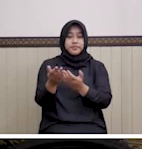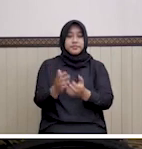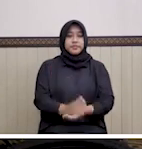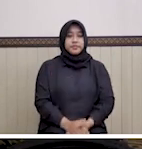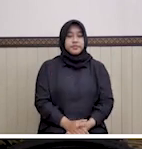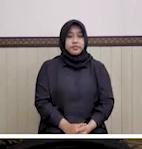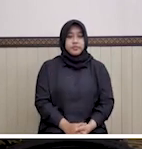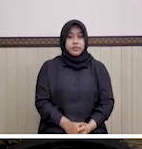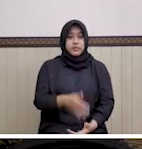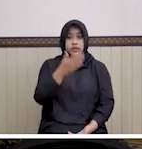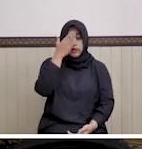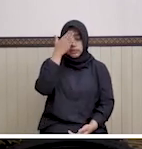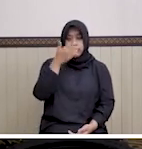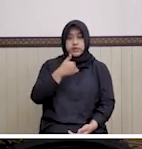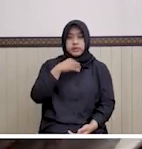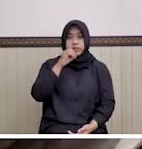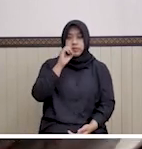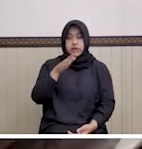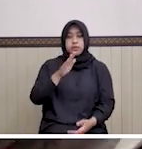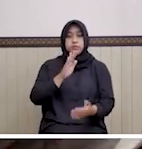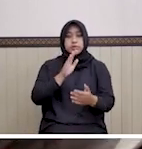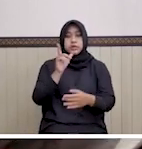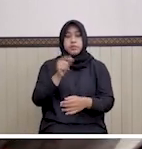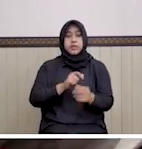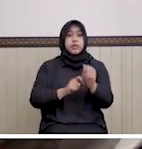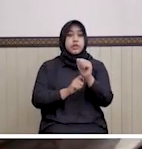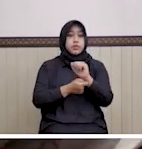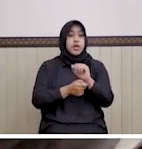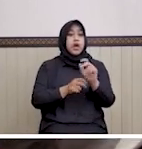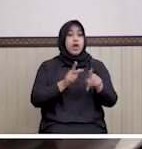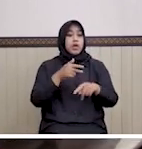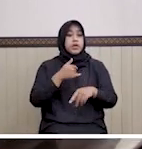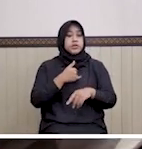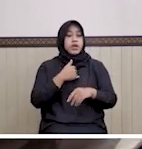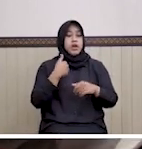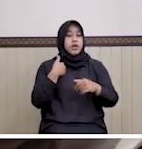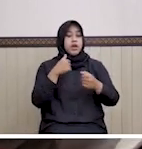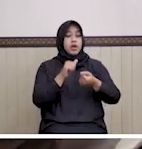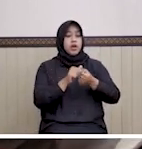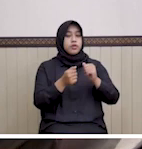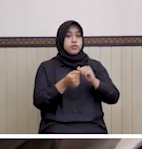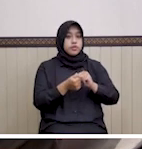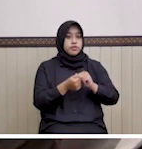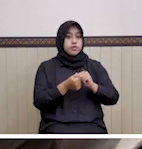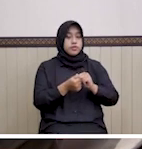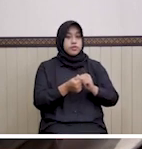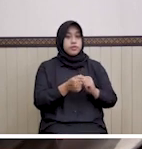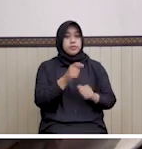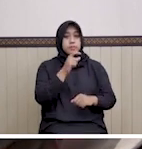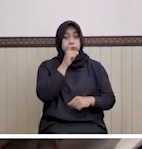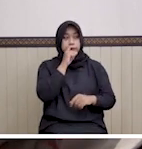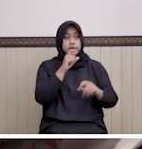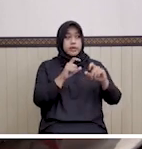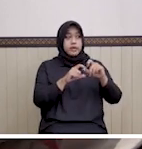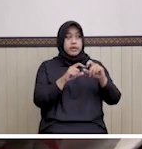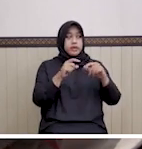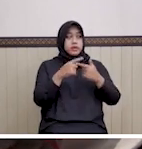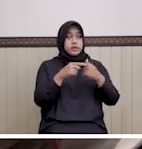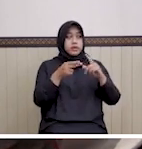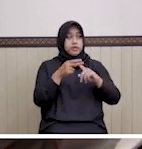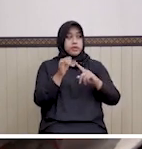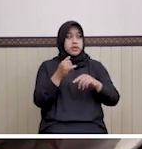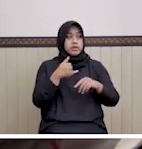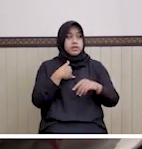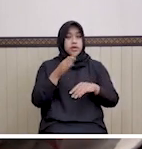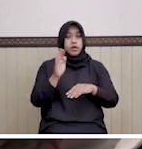Kenapa saya bilang sangat responsif jadi kalau saya menangani perkara pundi Pak Safei saya belum